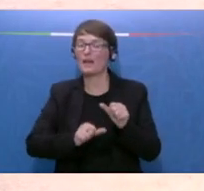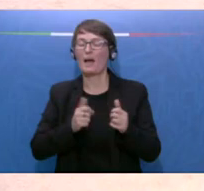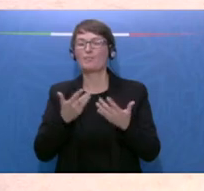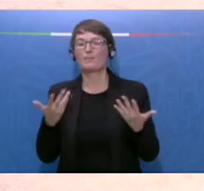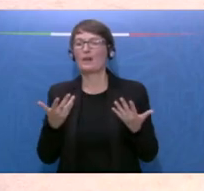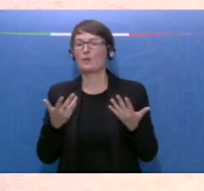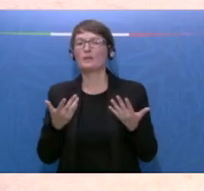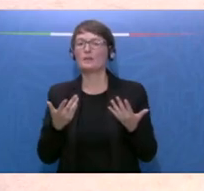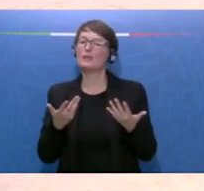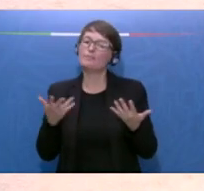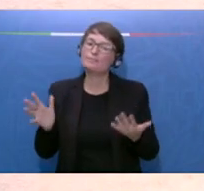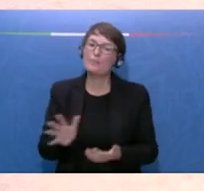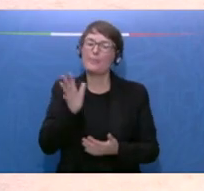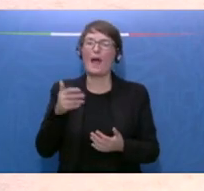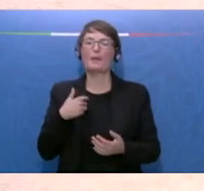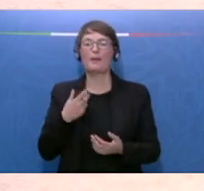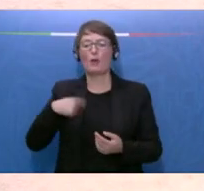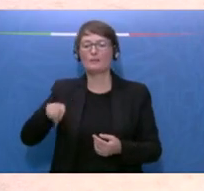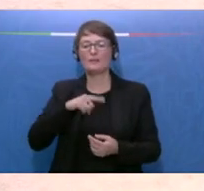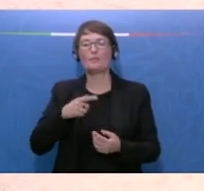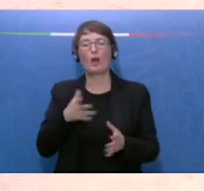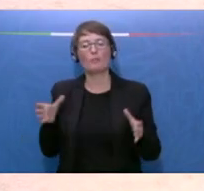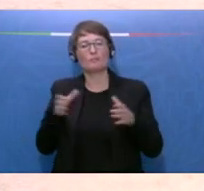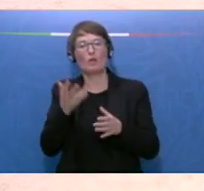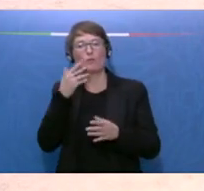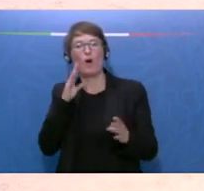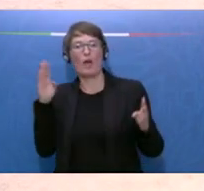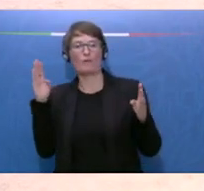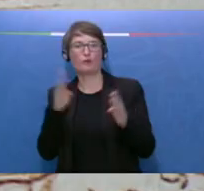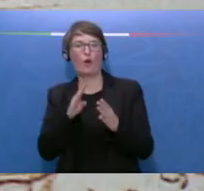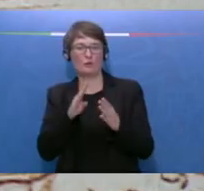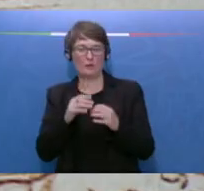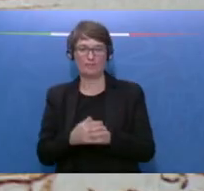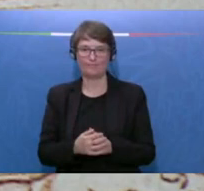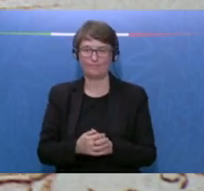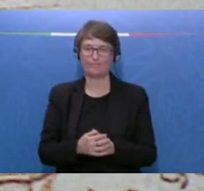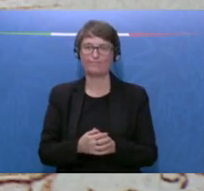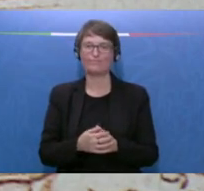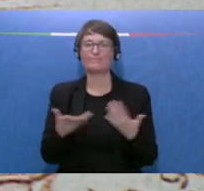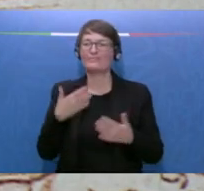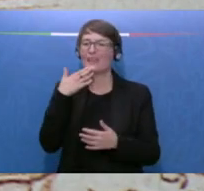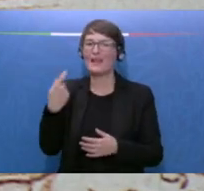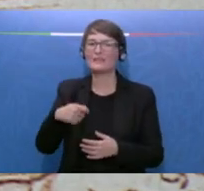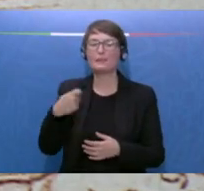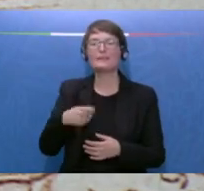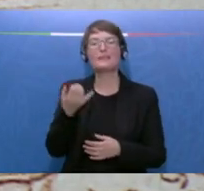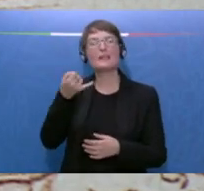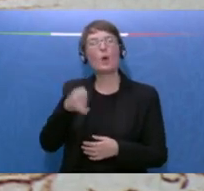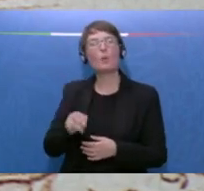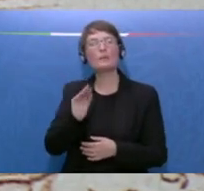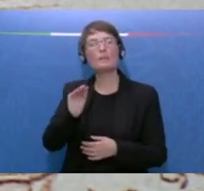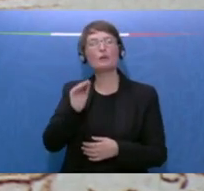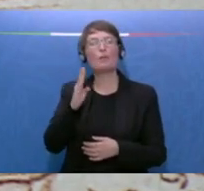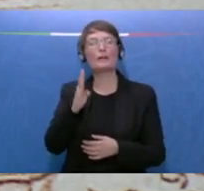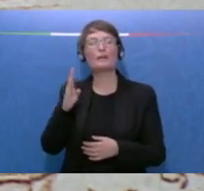si voglia affrontare non che si voglia evadere grazie presidente concludiamo con una domanda dalla